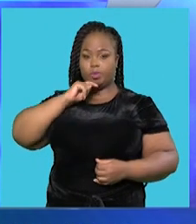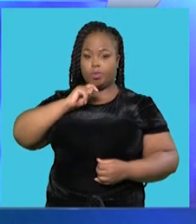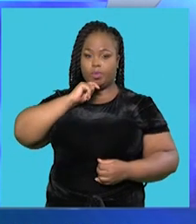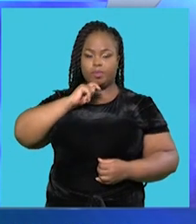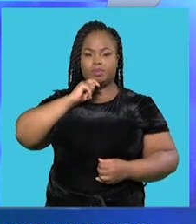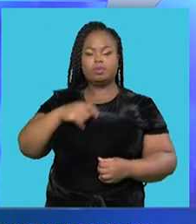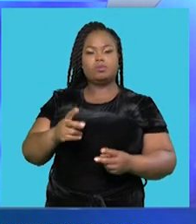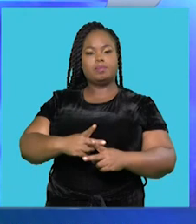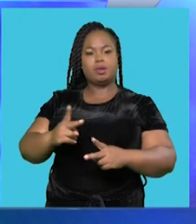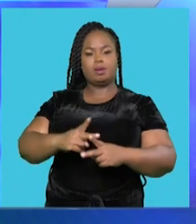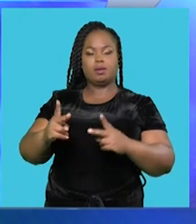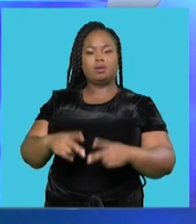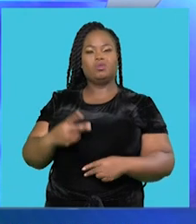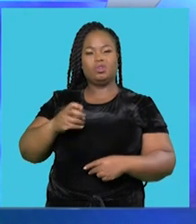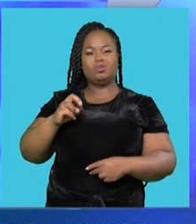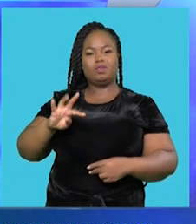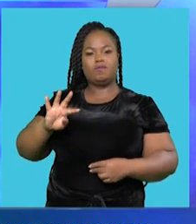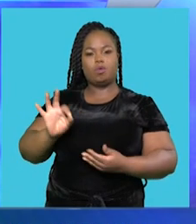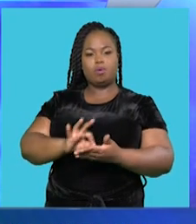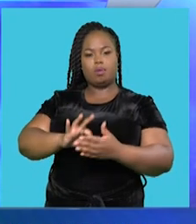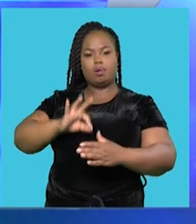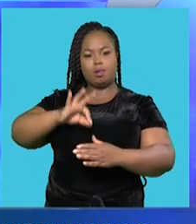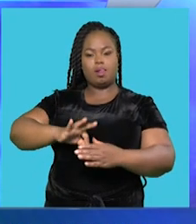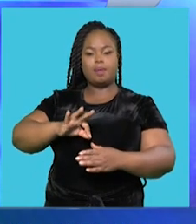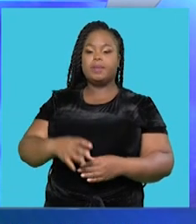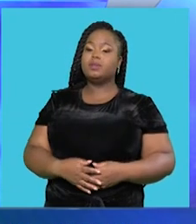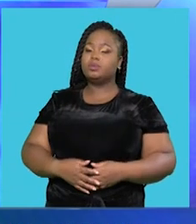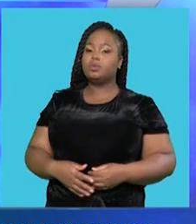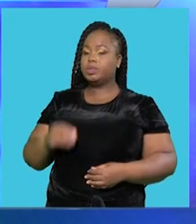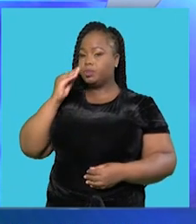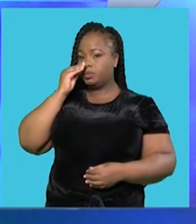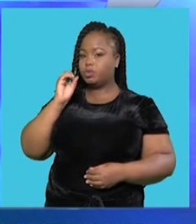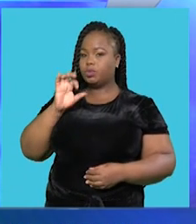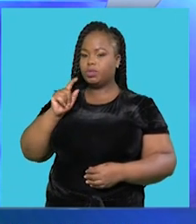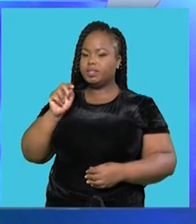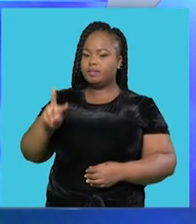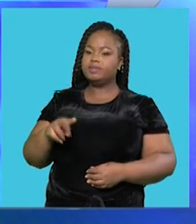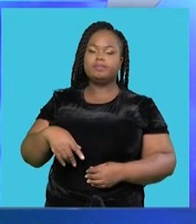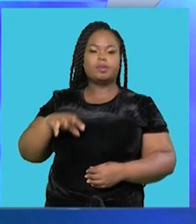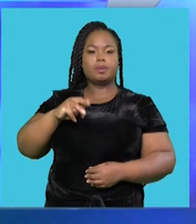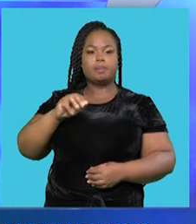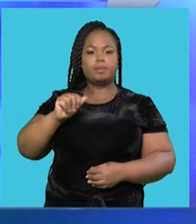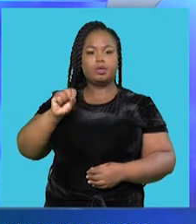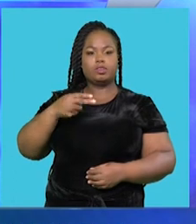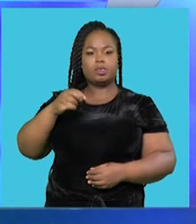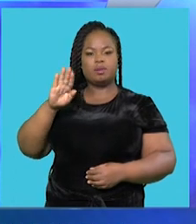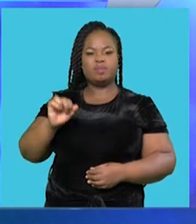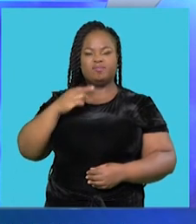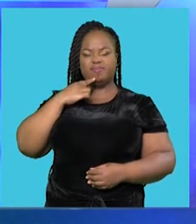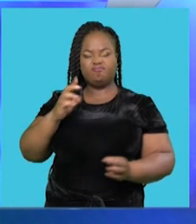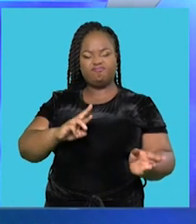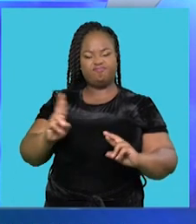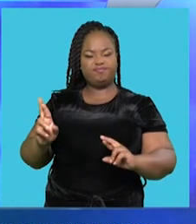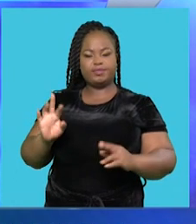unyulo luka-2024 lukazwelonke nakumaphondo. Ethetha negqiza lendaba zeSoweto TV, uMashaba uthi ActionSA